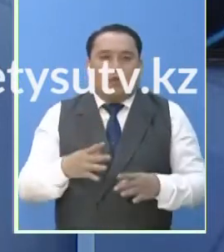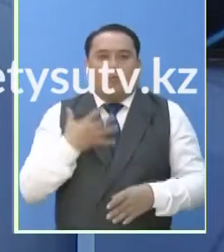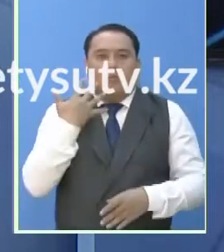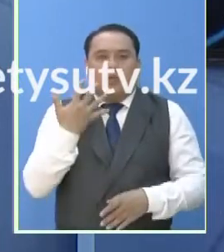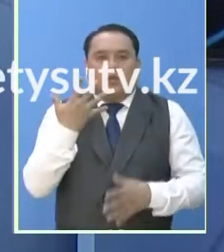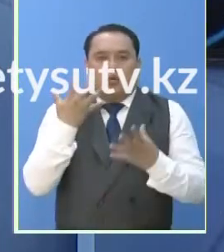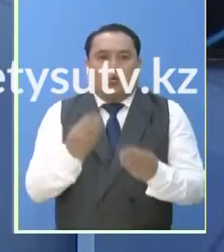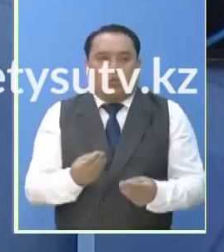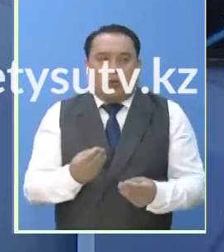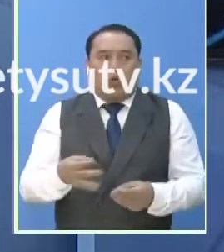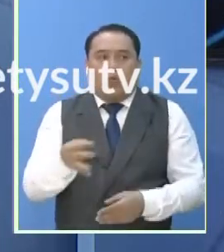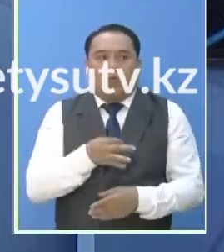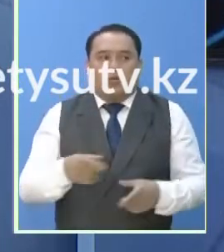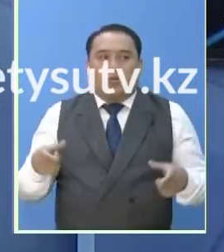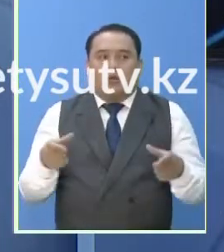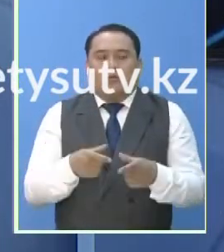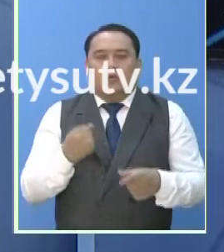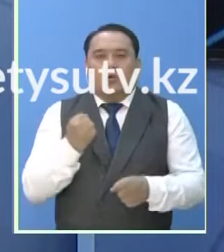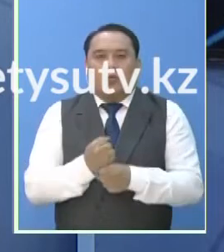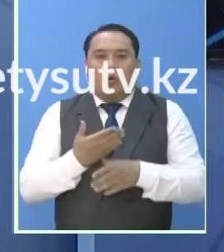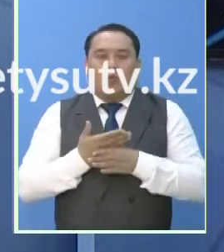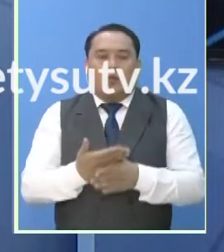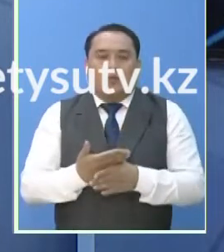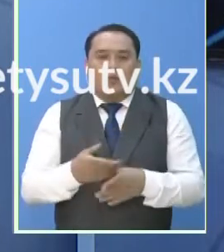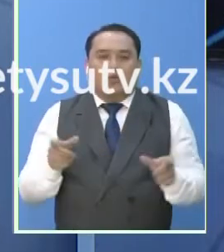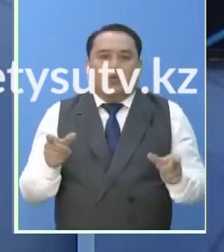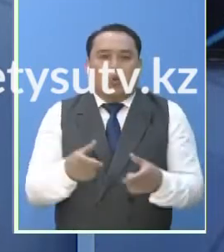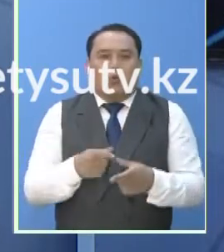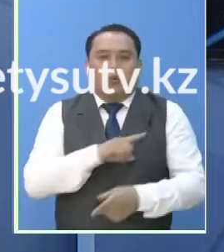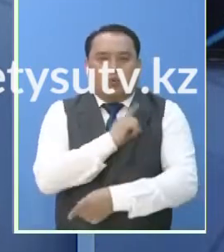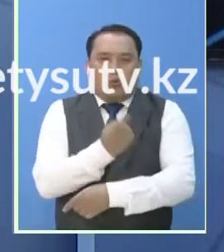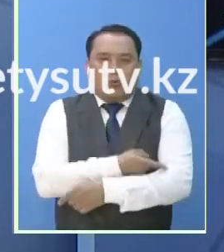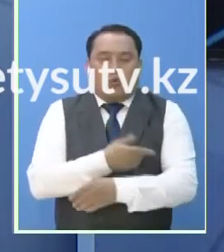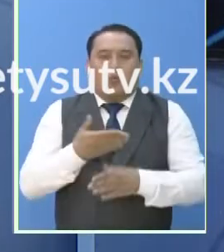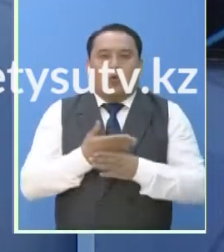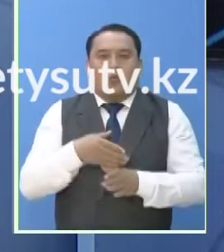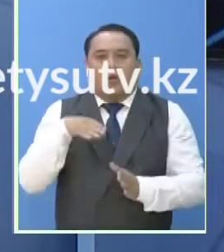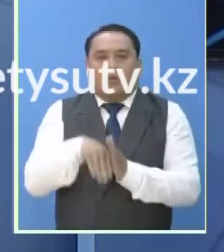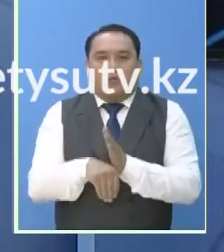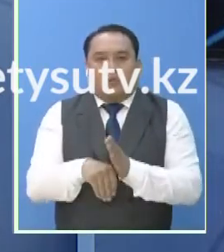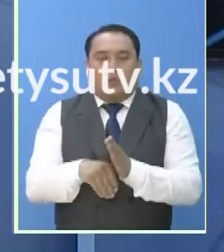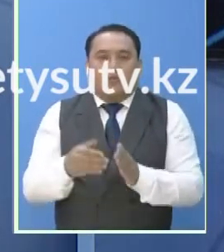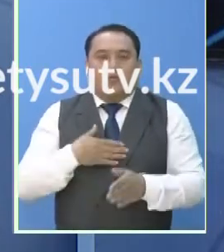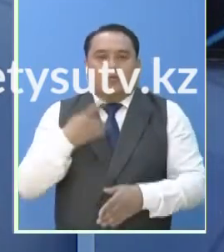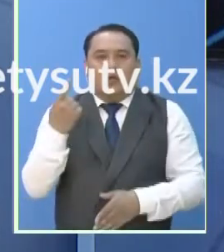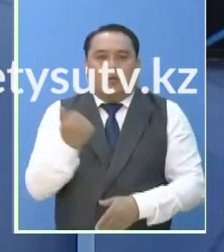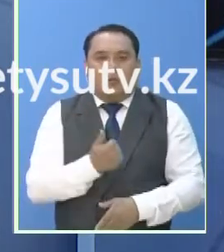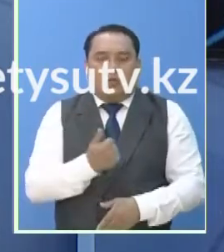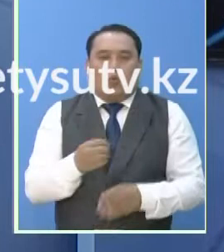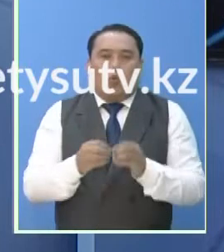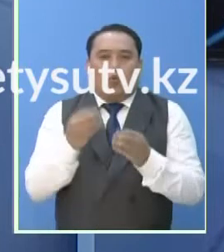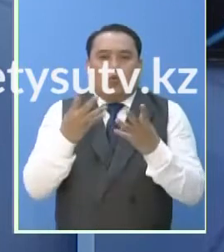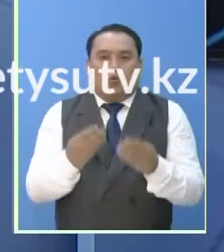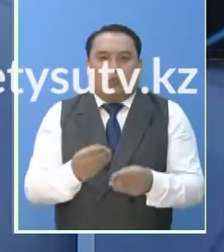күн жаңағы облыста локдаун жасаудың арқасында, шектеулерді күшейткеннің арқасында кейіннен бір аптадан кейін, 10 шақты күннен кейін